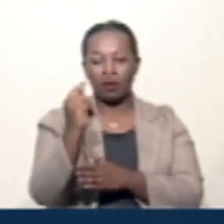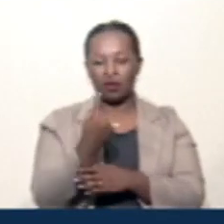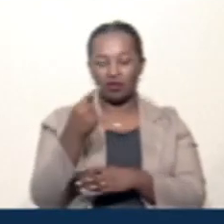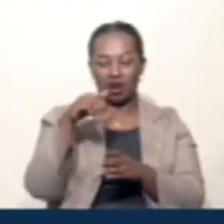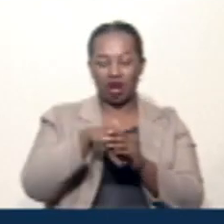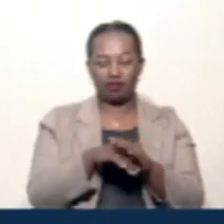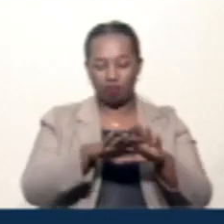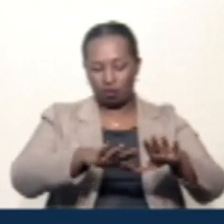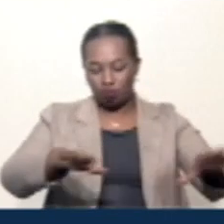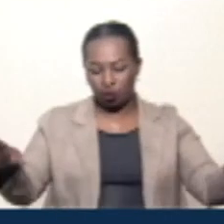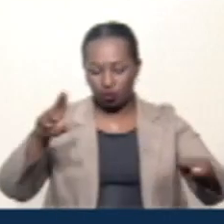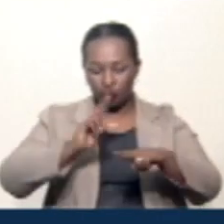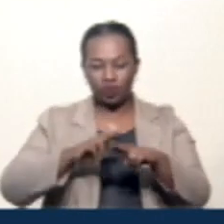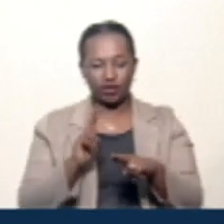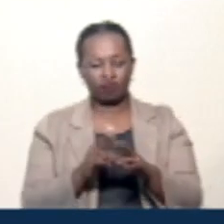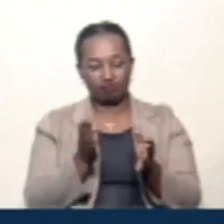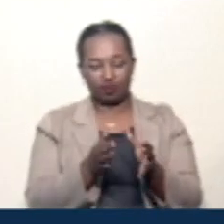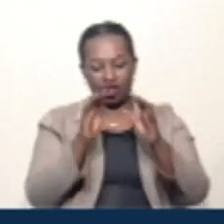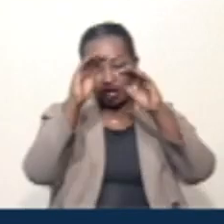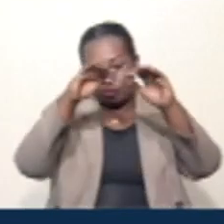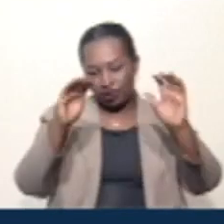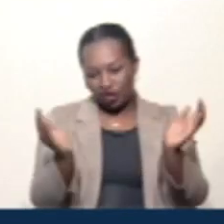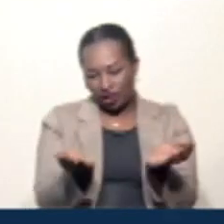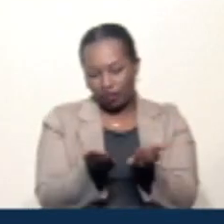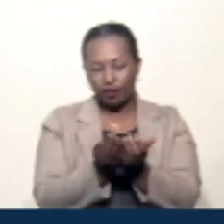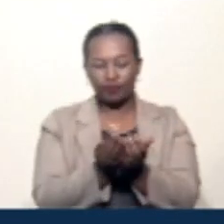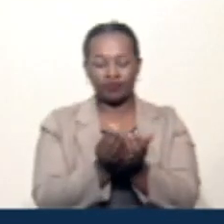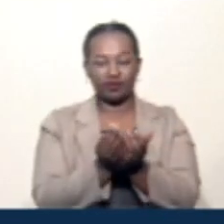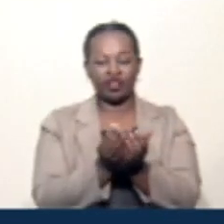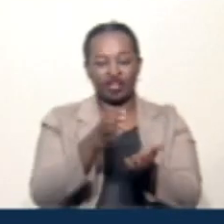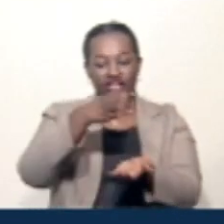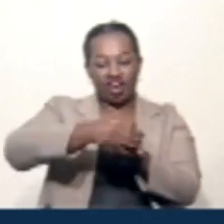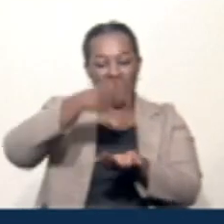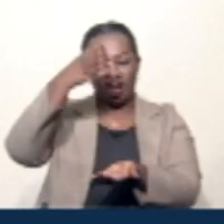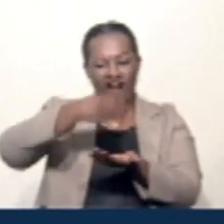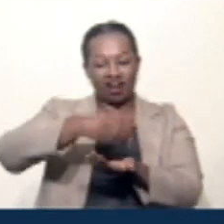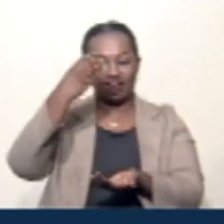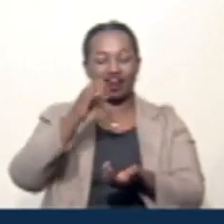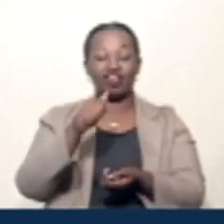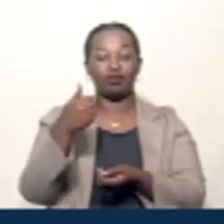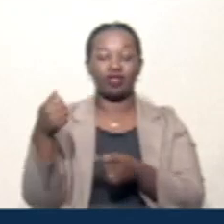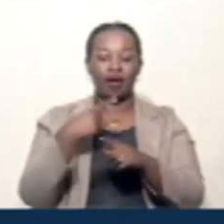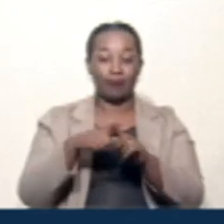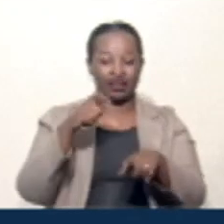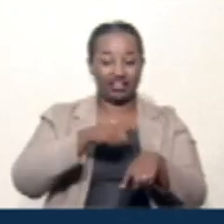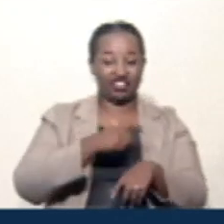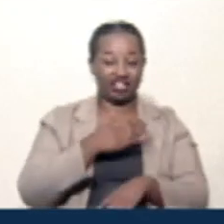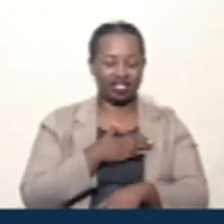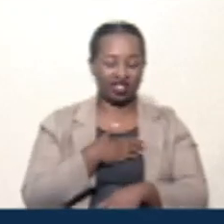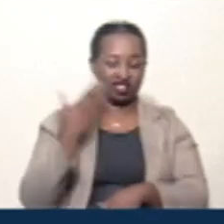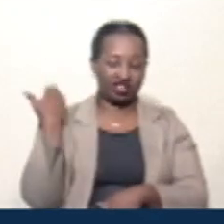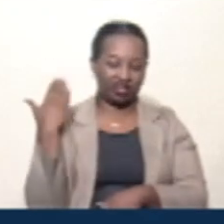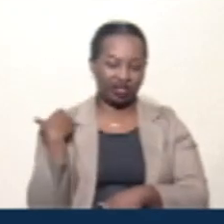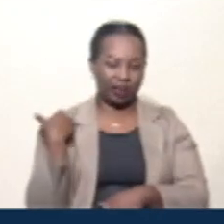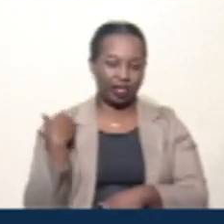harimo ibirago, ibyibo baturagamo, inkangara n'ibindi. Ariko wenda nko mu gihe cyanjye